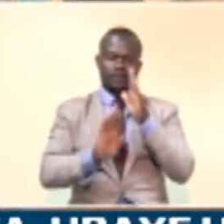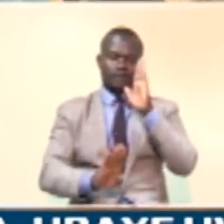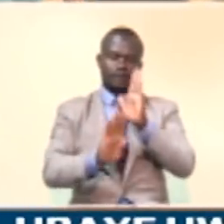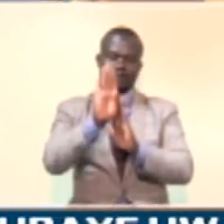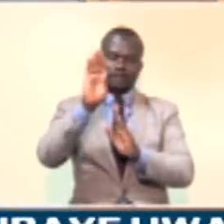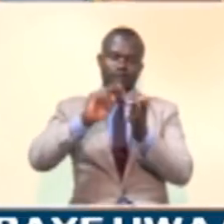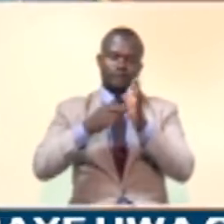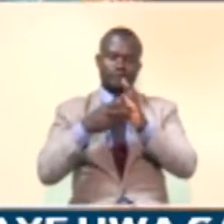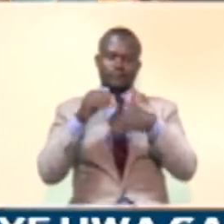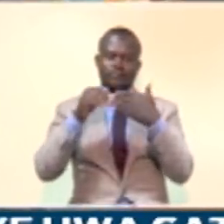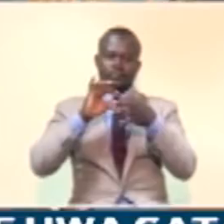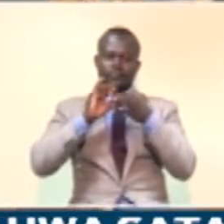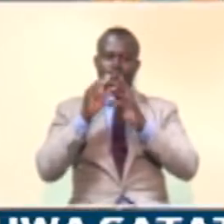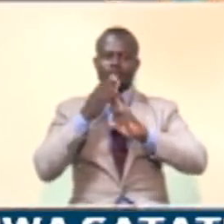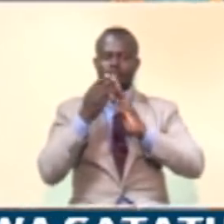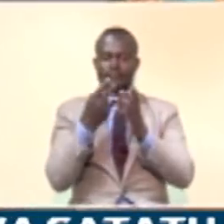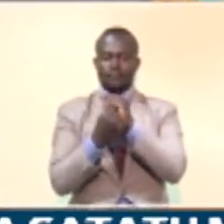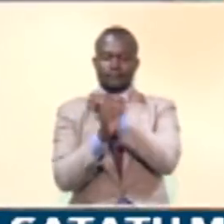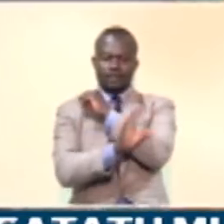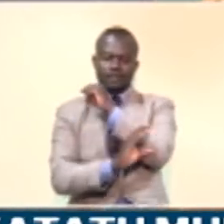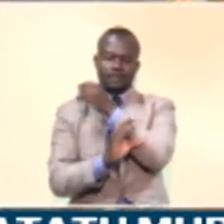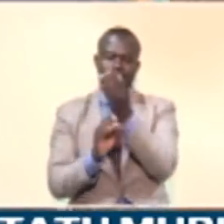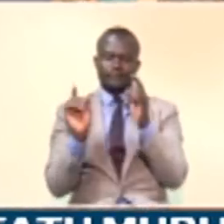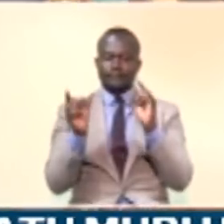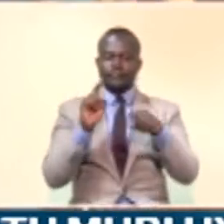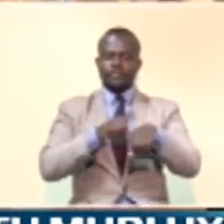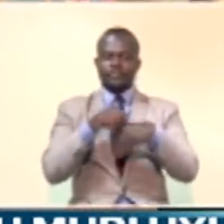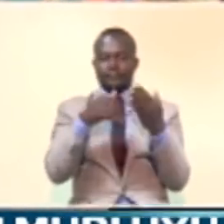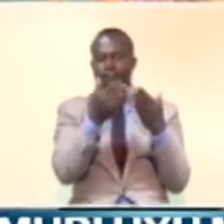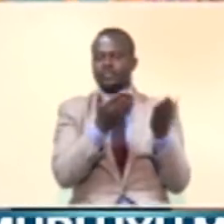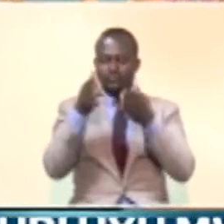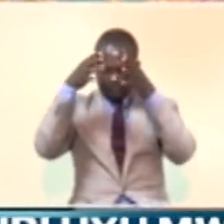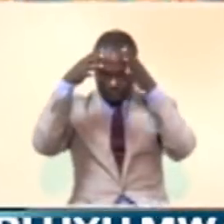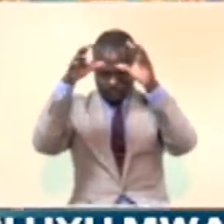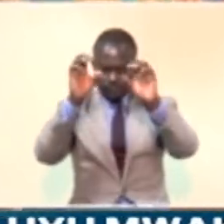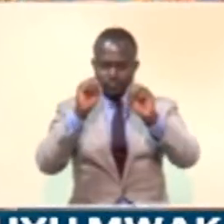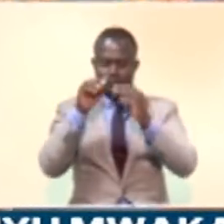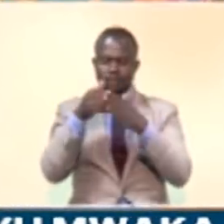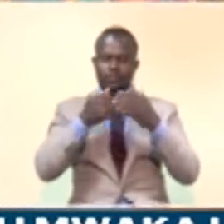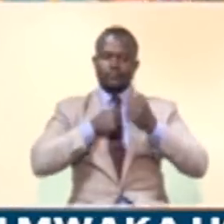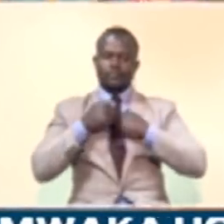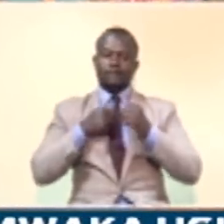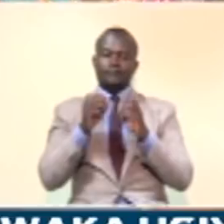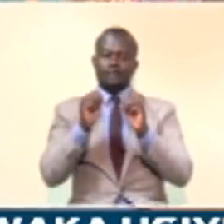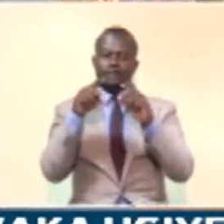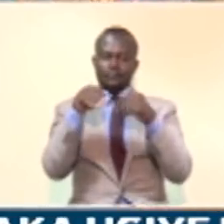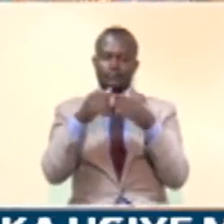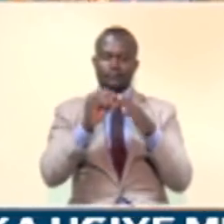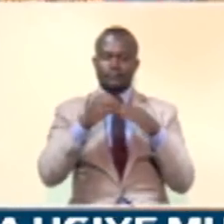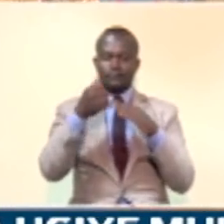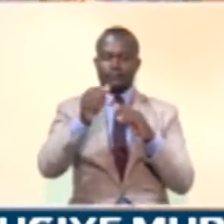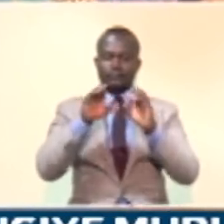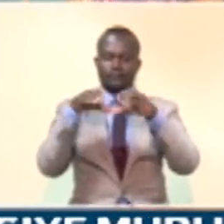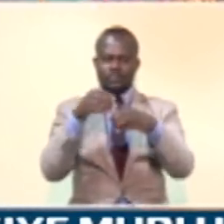imbere imishinga y'ubufatanye hagati y'impande zombi ubwo bakirwaga na Perezida w'Inteko Ishinga Amategeko w'u Rwanda umudepite ukuriye iryo